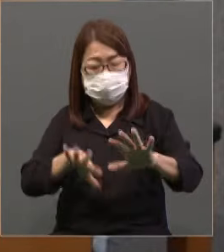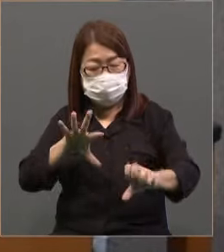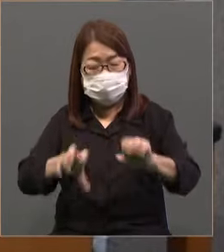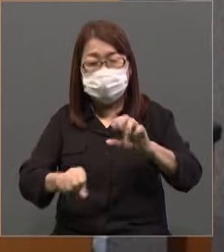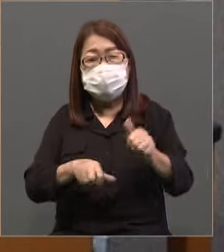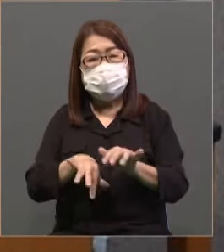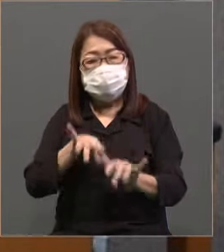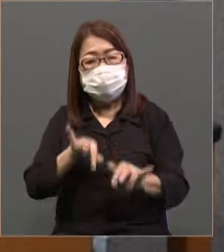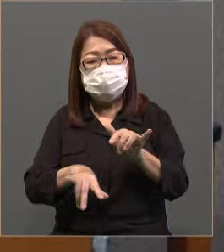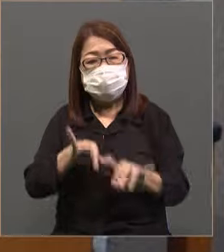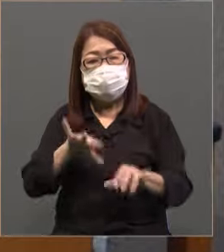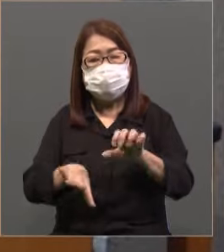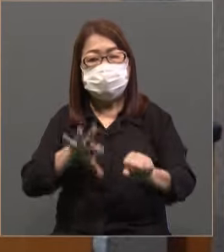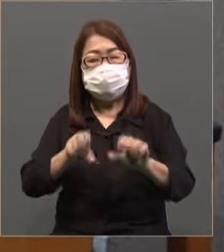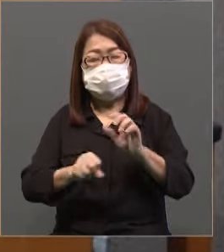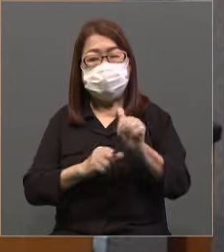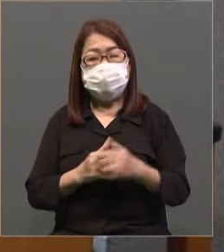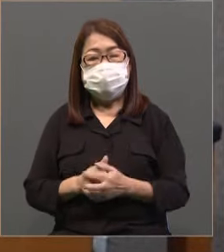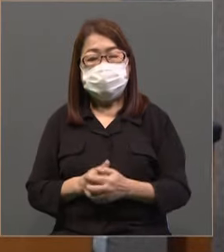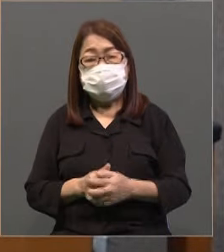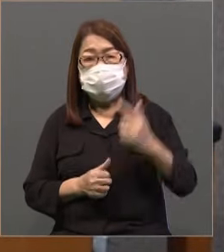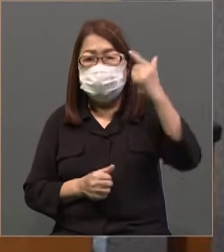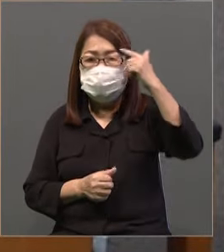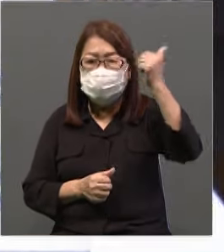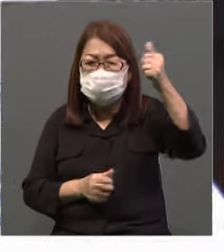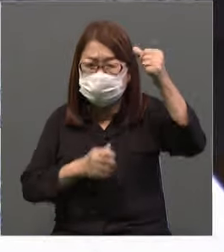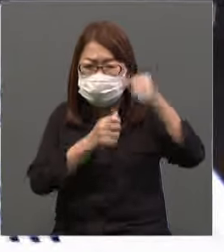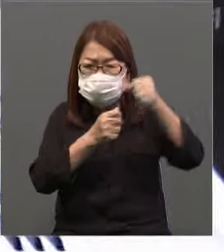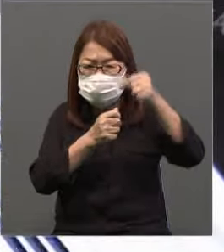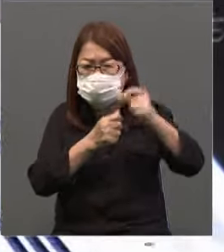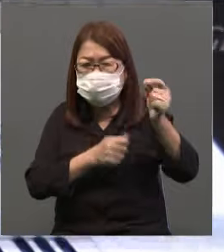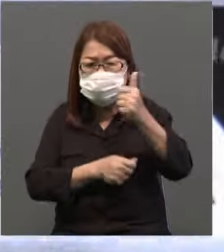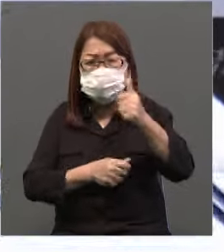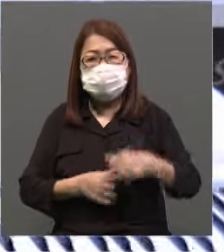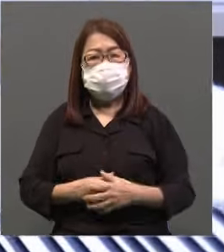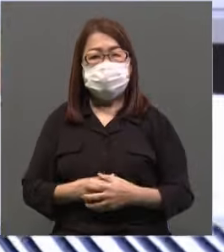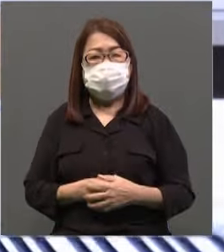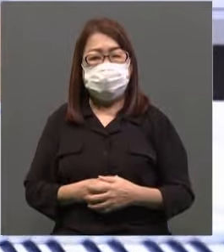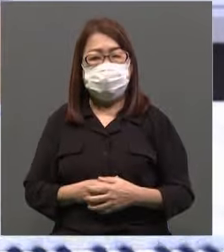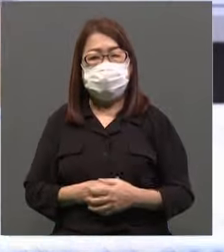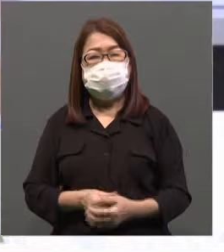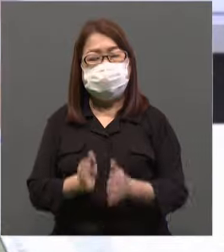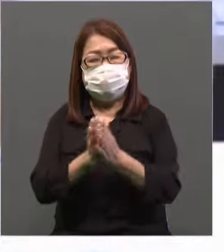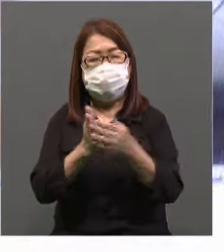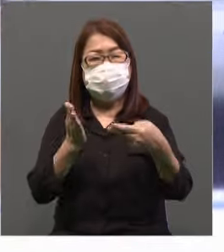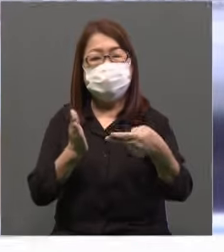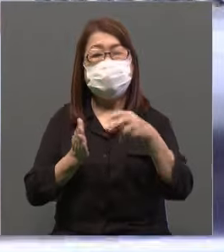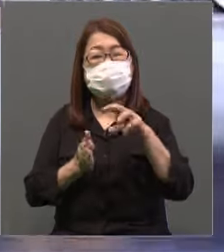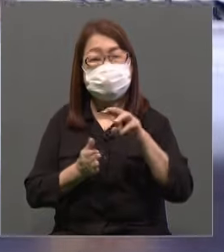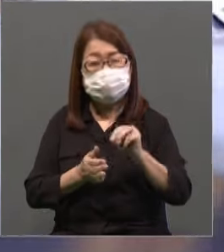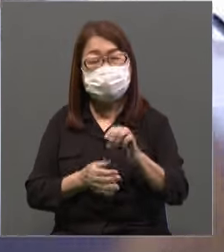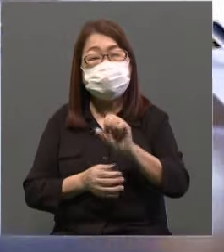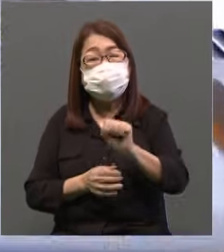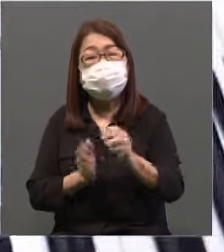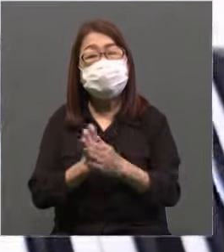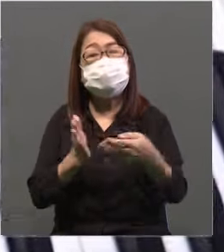เป็นเล่นเปียโนนะคะแล้วก็ความจำดีขึ้น หลักสูตร JMC ของโรงเรียนดนตรีย